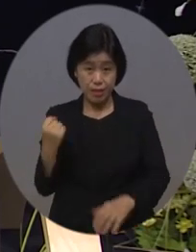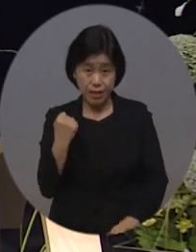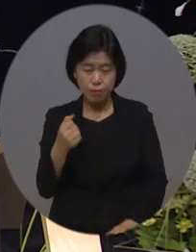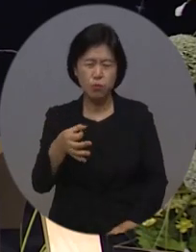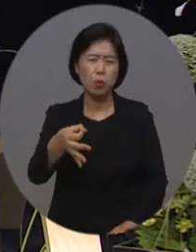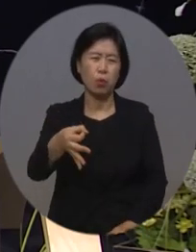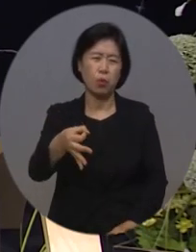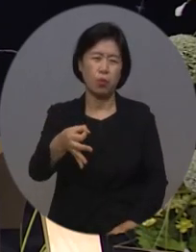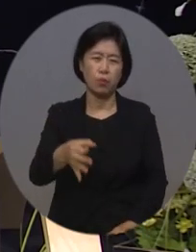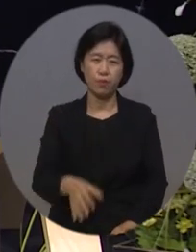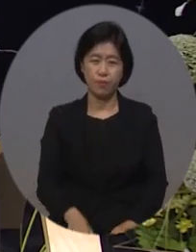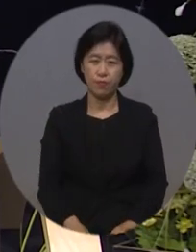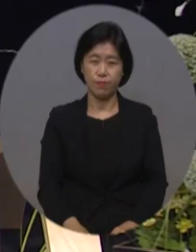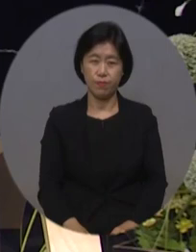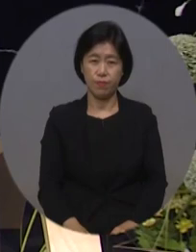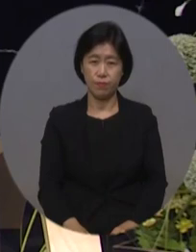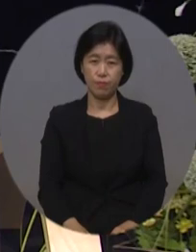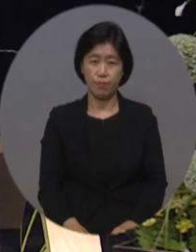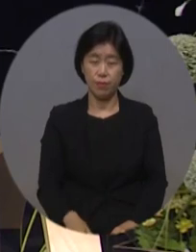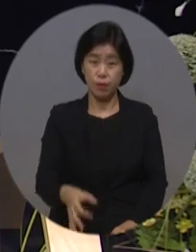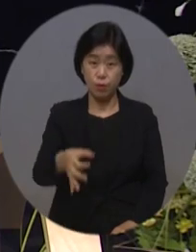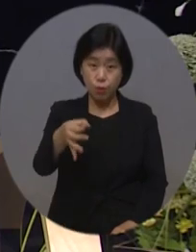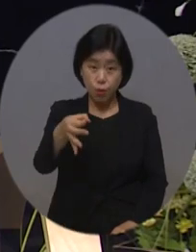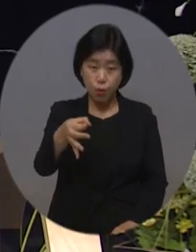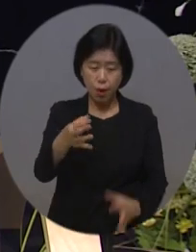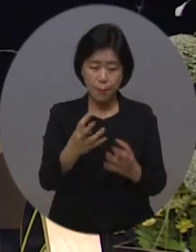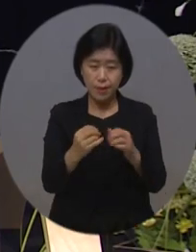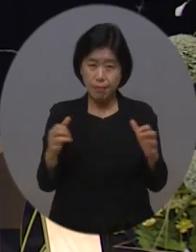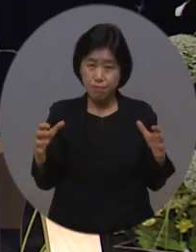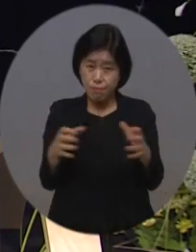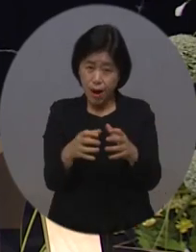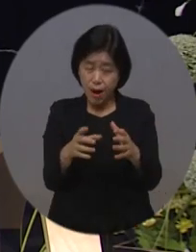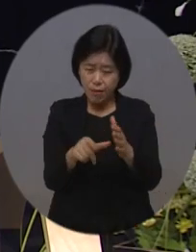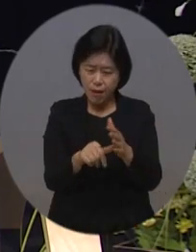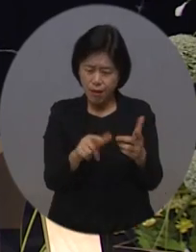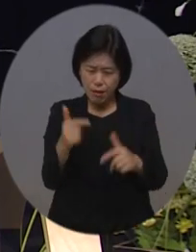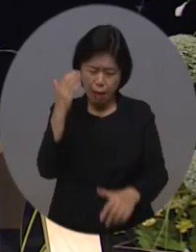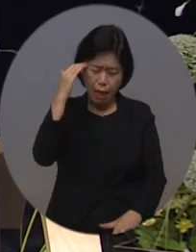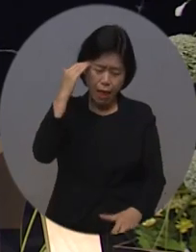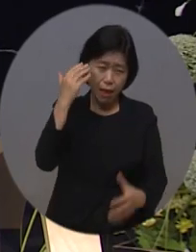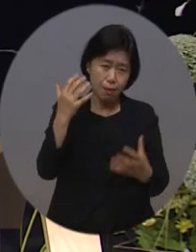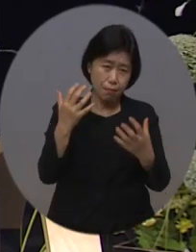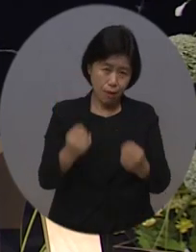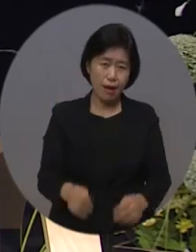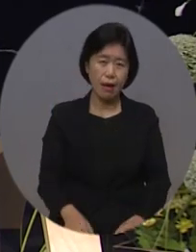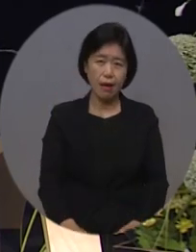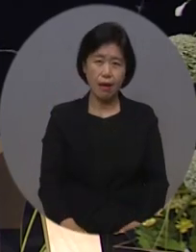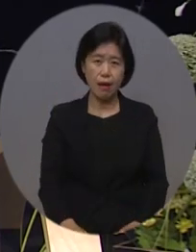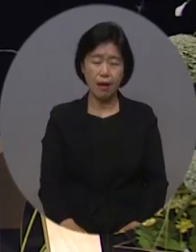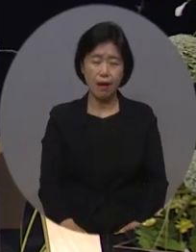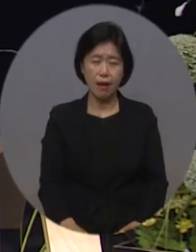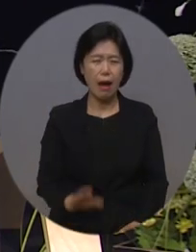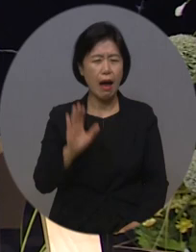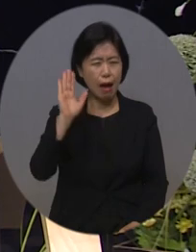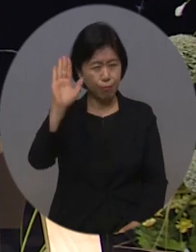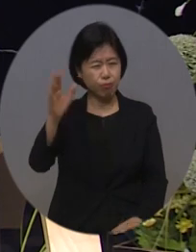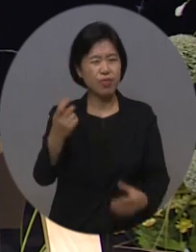돈은 무수히 많은 결속을 해방놓았으며 앞으로도 그 본분에 충실할